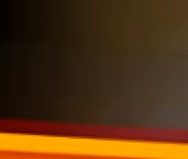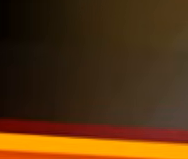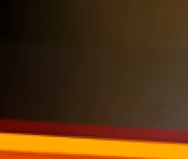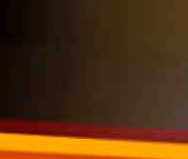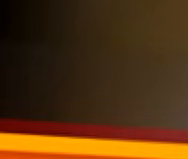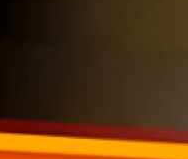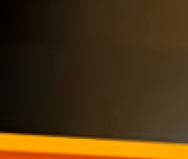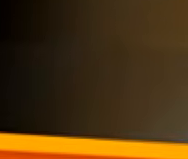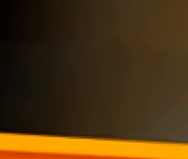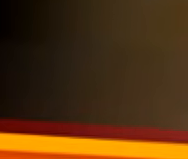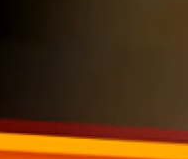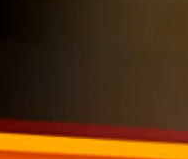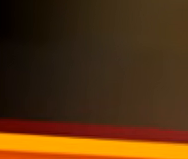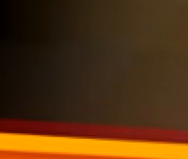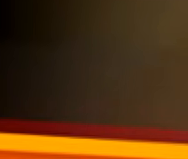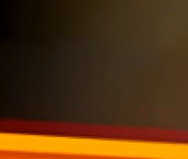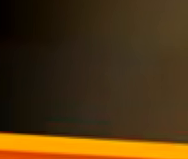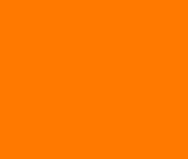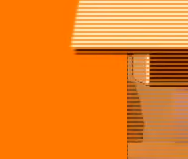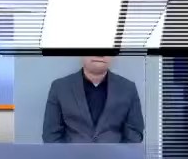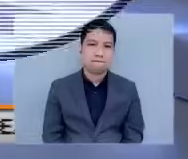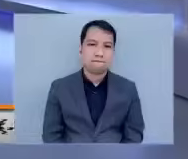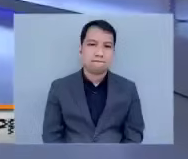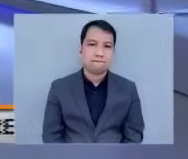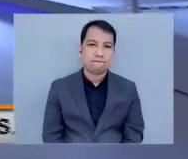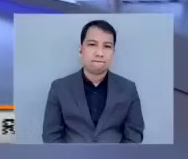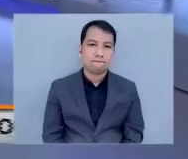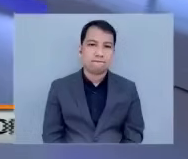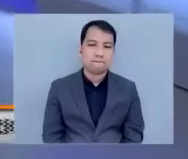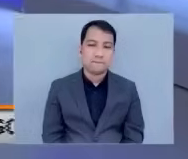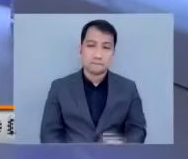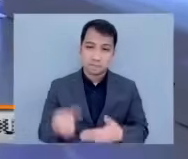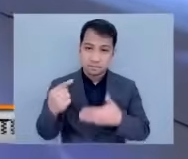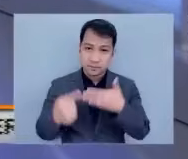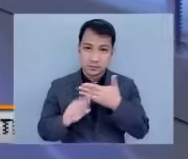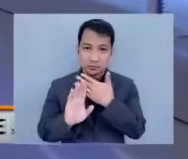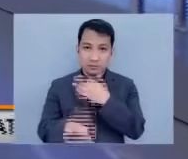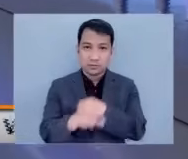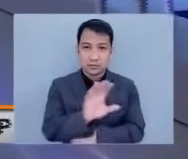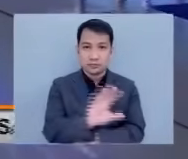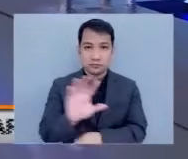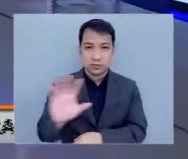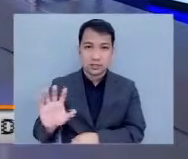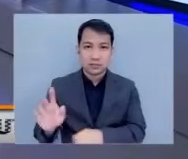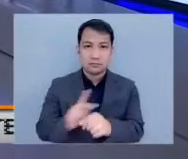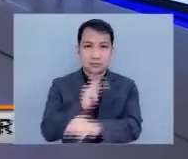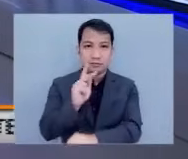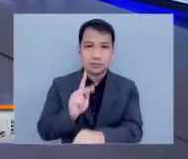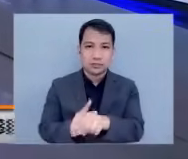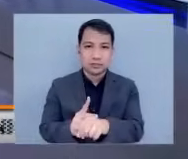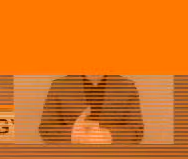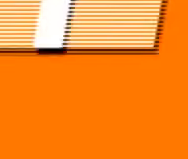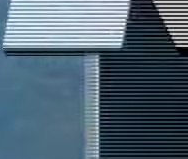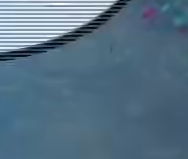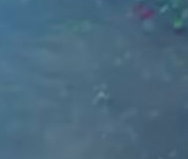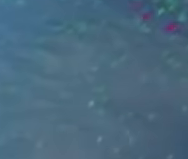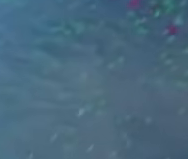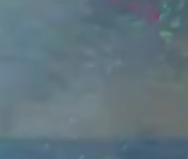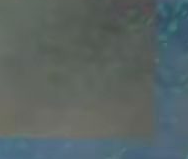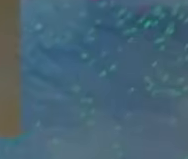kotse sa Subic, Zambales. Abangan ng lahat ng yan sa pagbabalik ng Frontline Pilipinas.